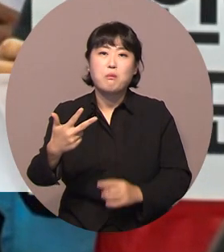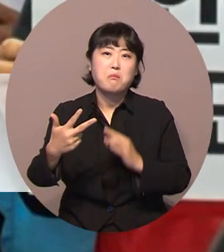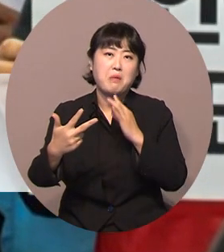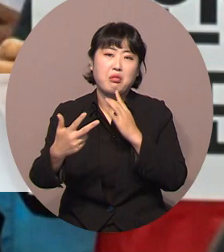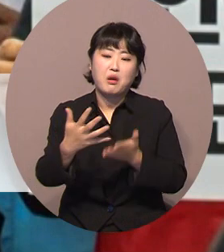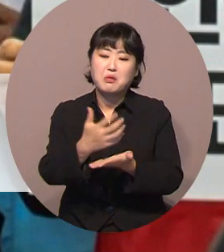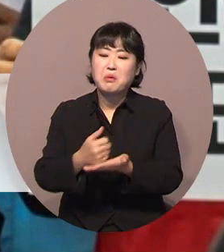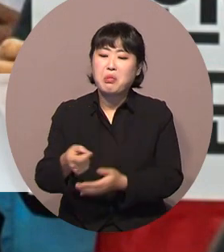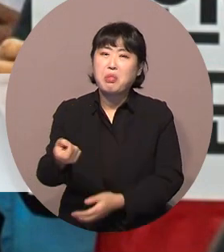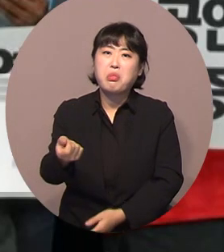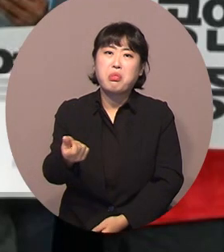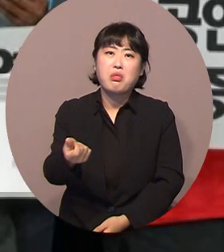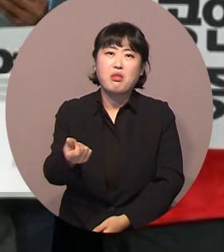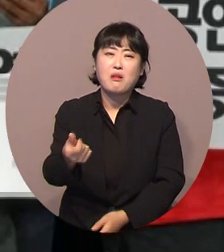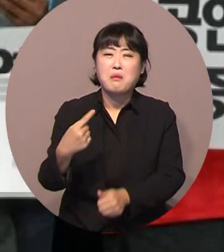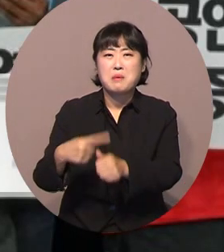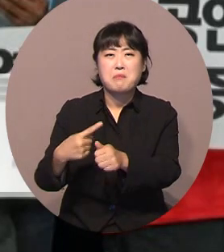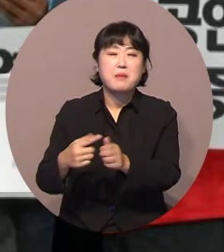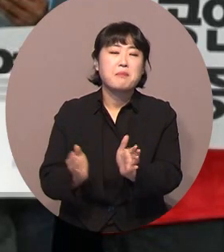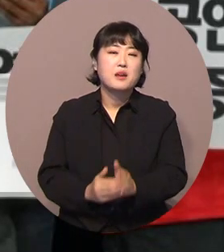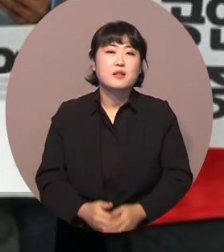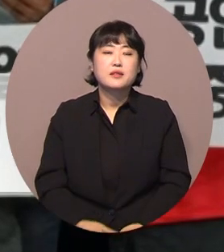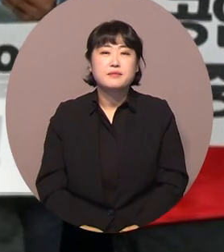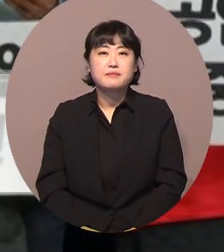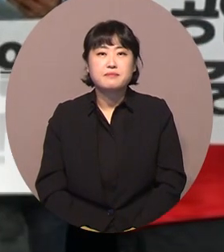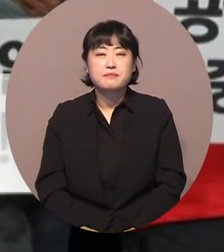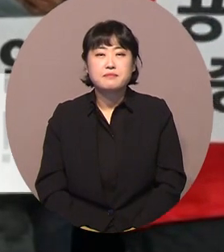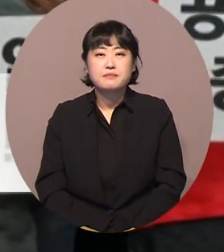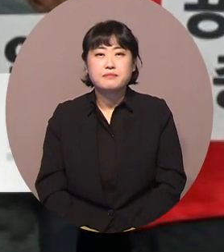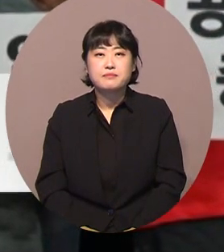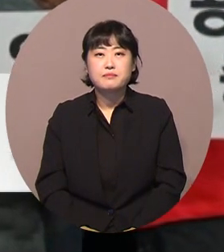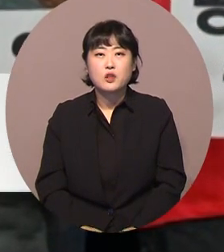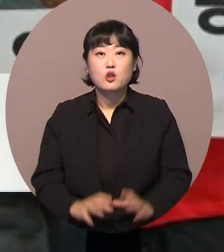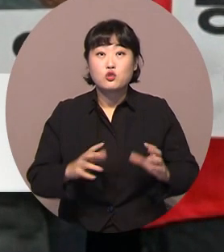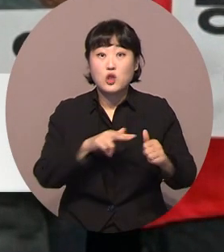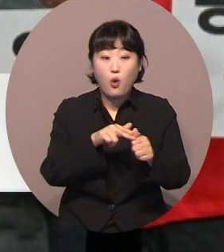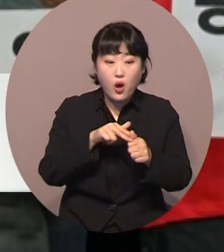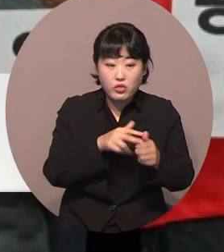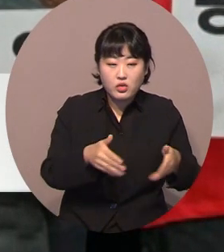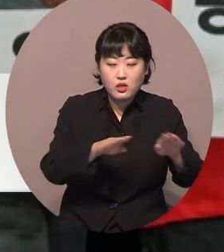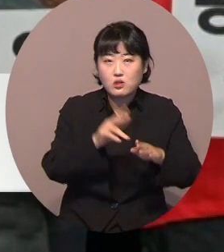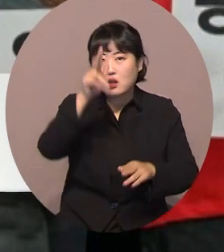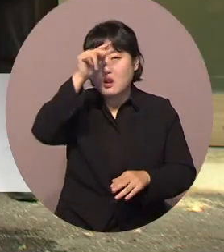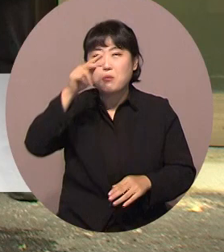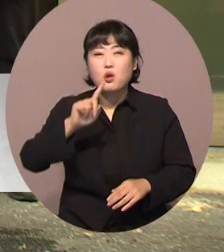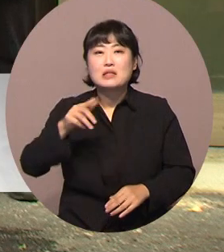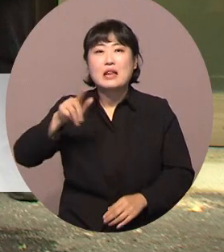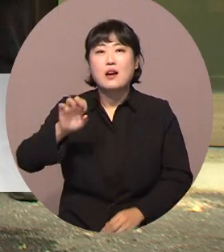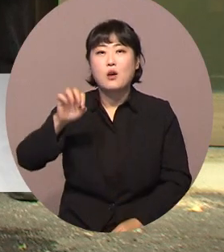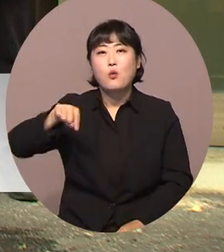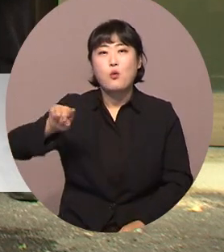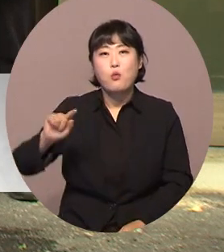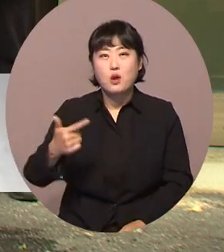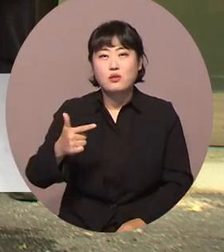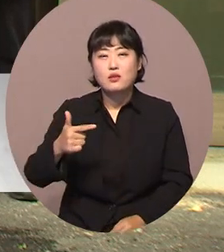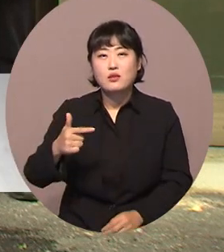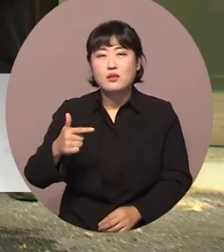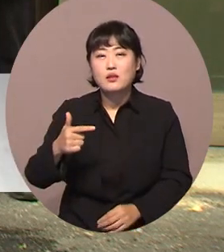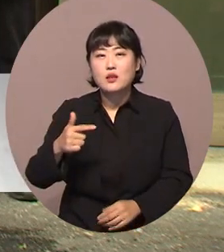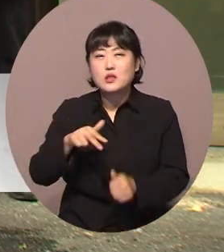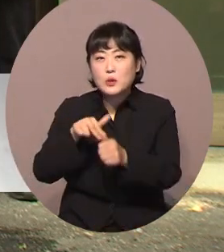수하 그쳤다고 비판했습니다 앞서 국정원과 경찰은 이른바 창원 간첩 당 사건을 수사하는